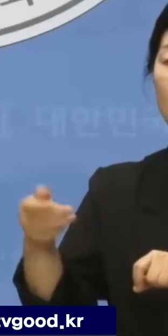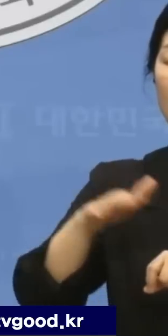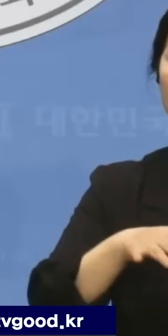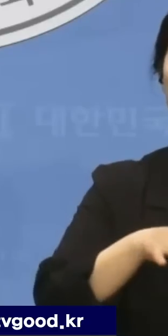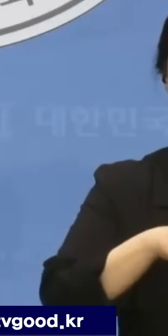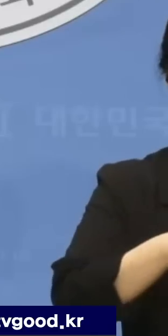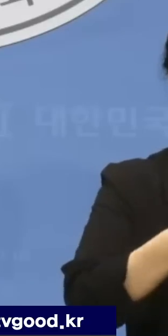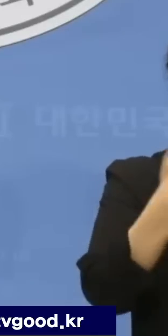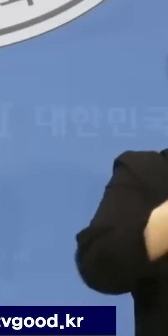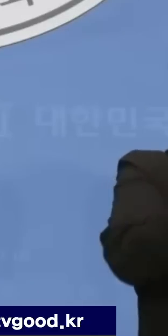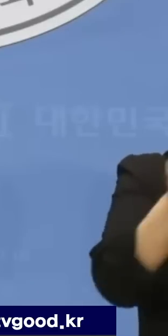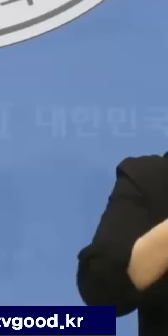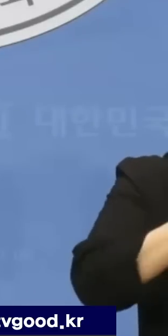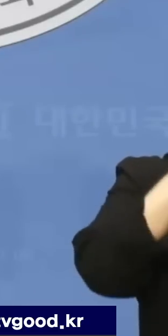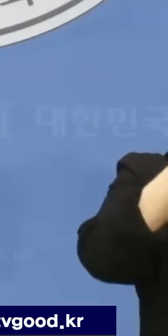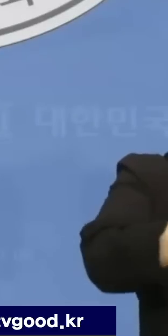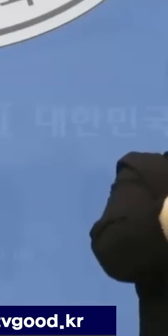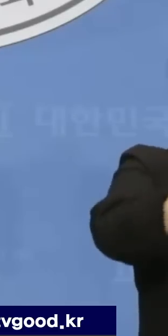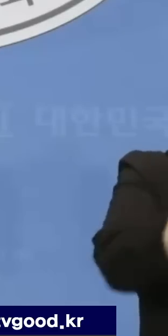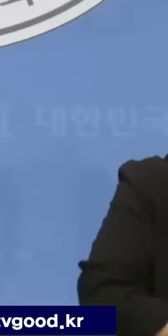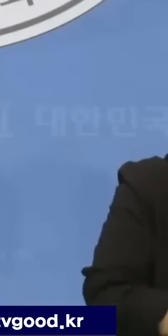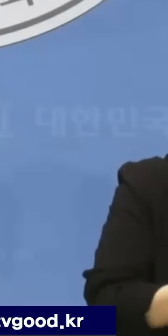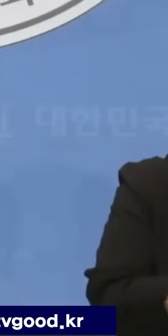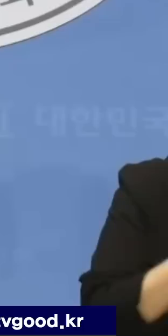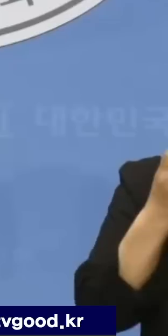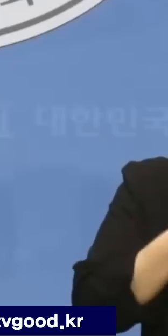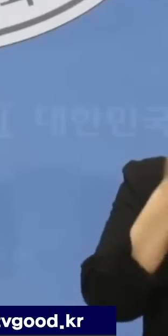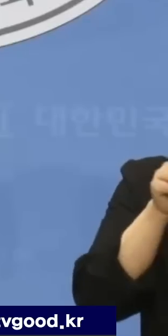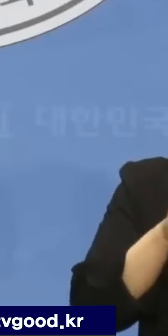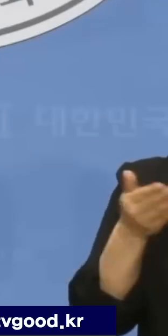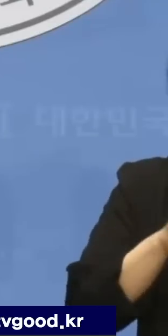같이 빠르게 변신하는 모습은 어처구니가 없습니다